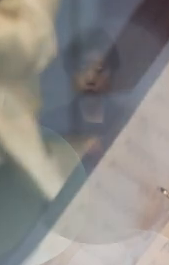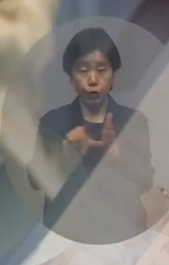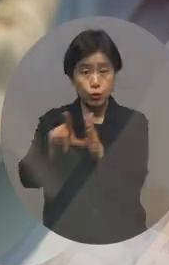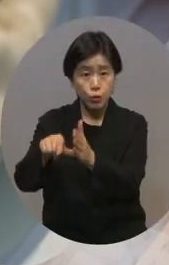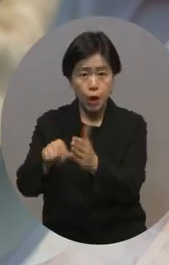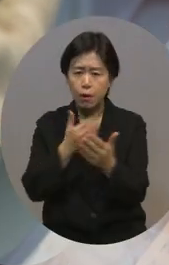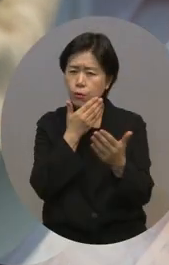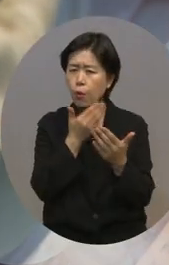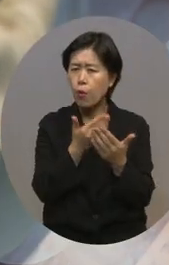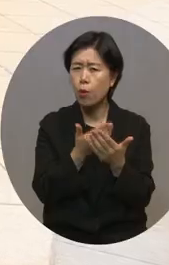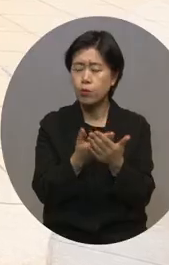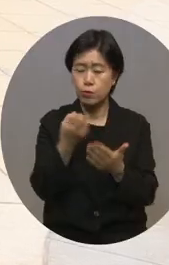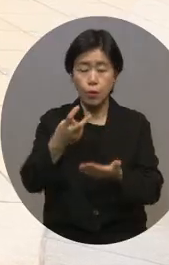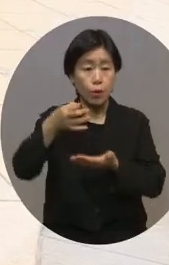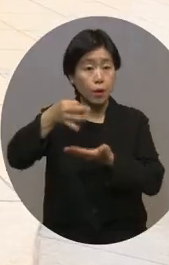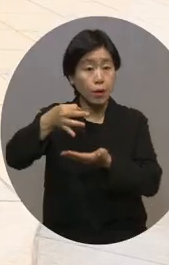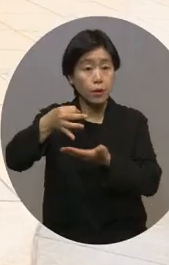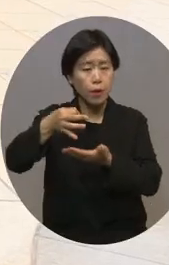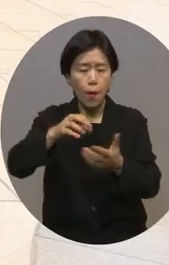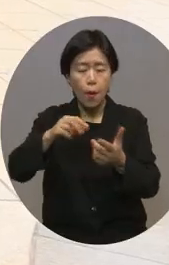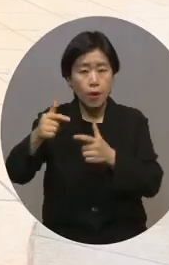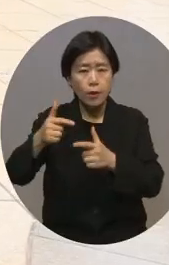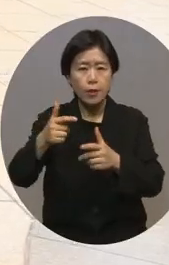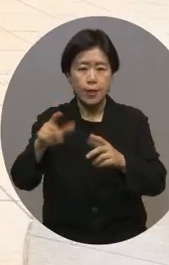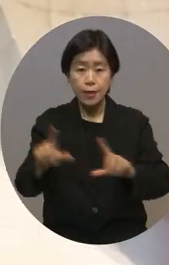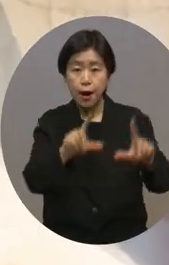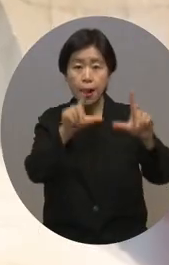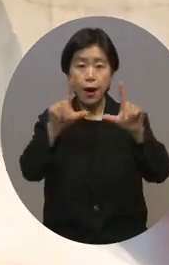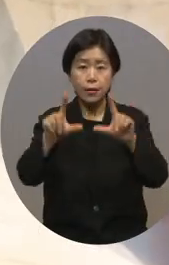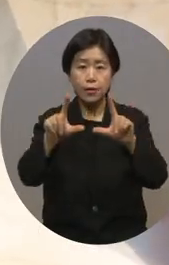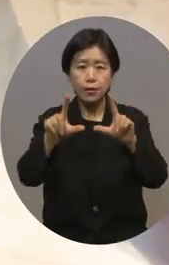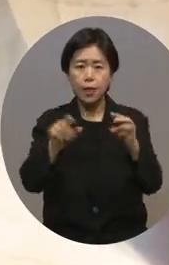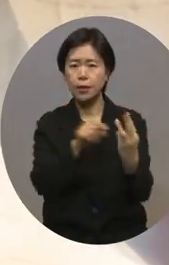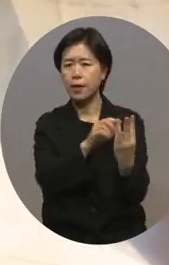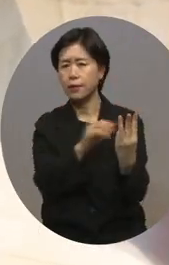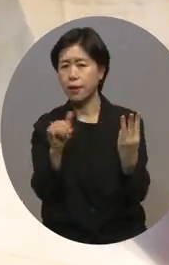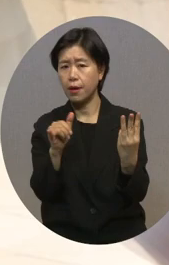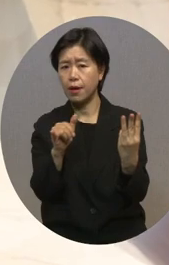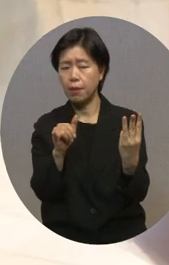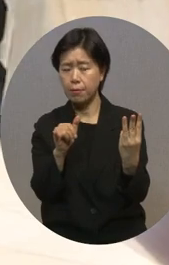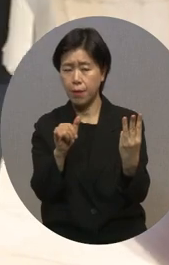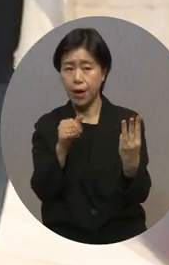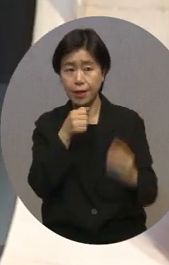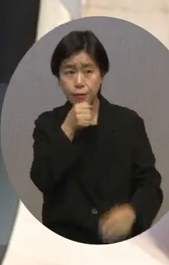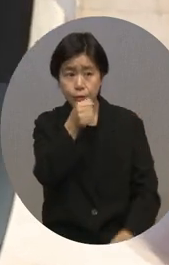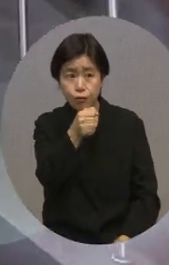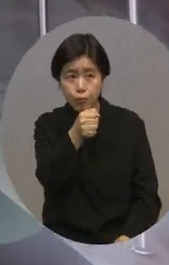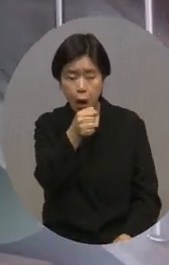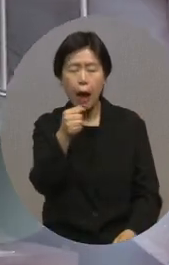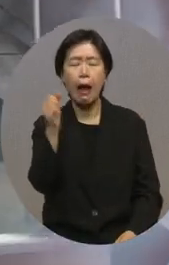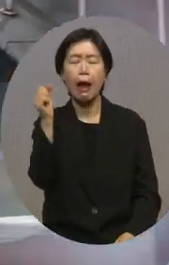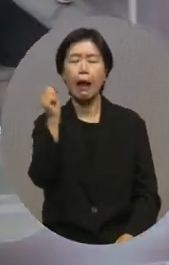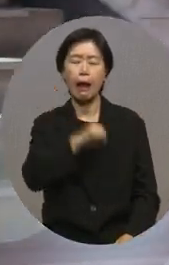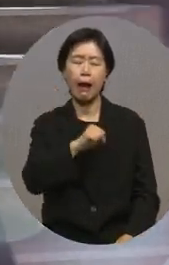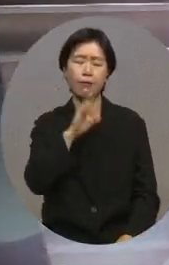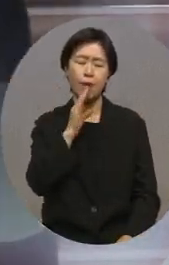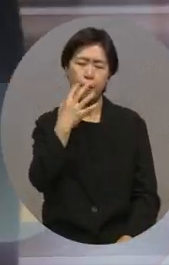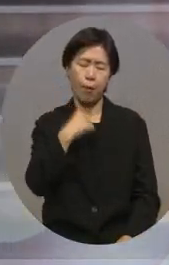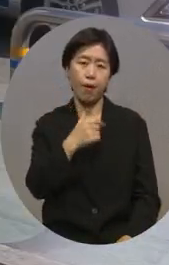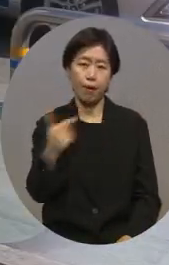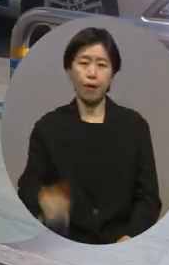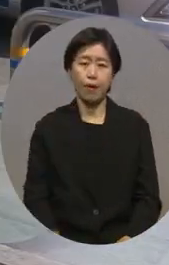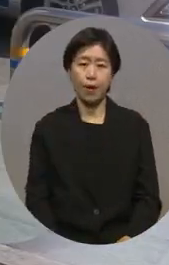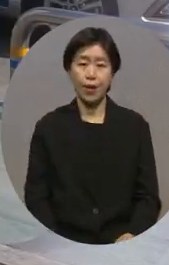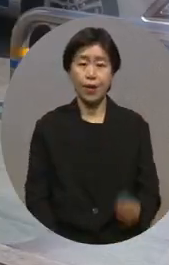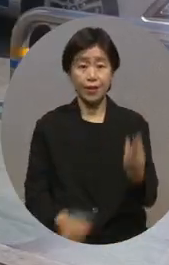순간순간을 소중하고 값지게 보내는 이들의 이야기는 깊은 울림이 담겨 있었습니다. 올해 장애인상 수상자